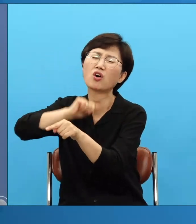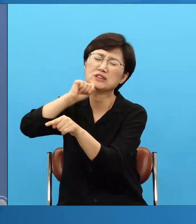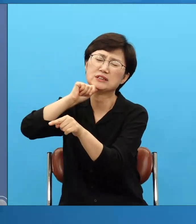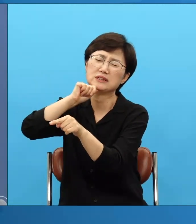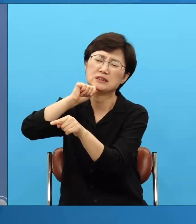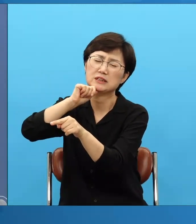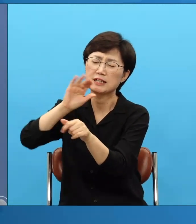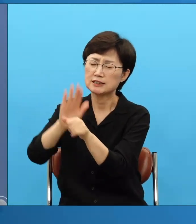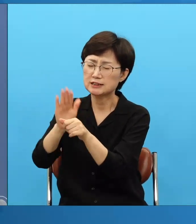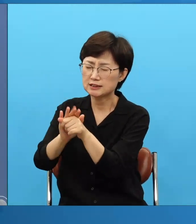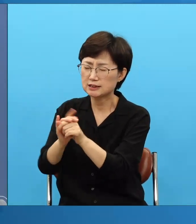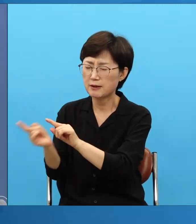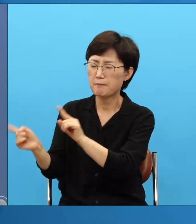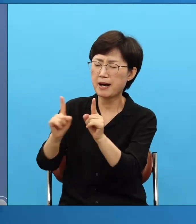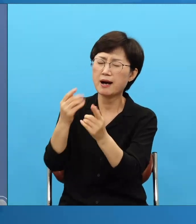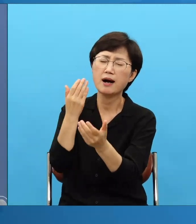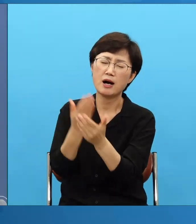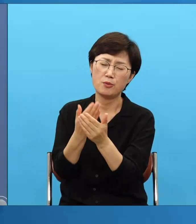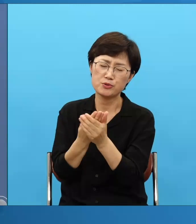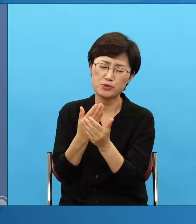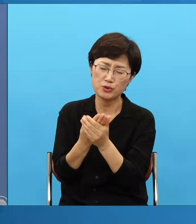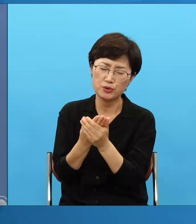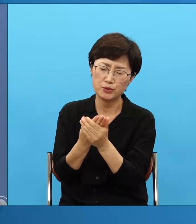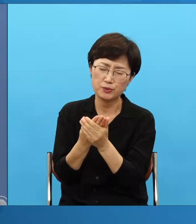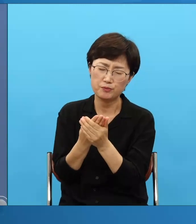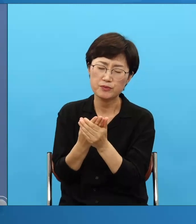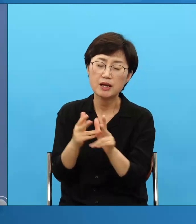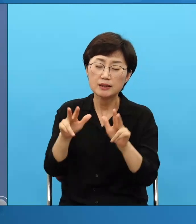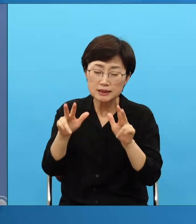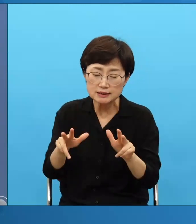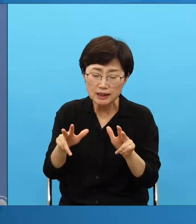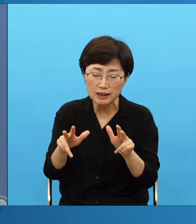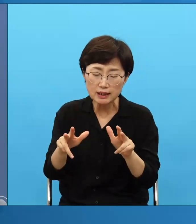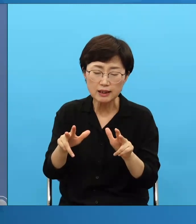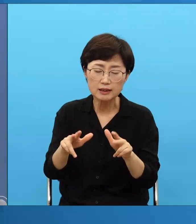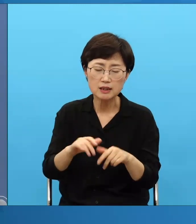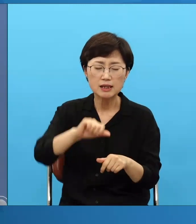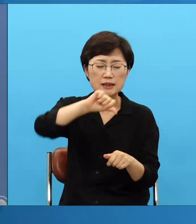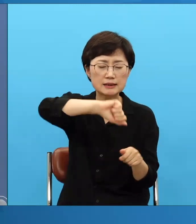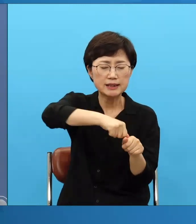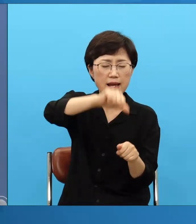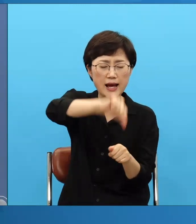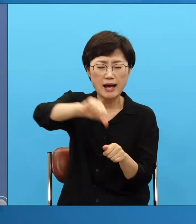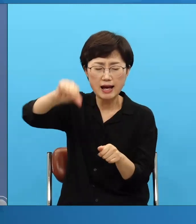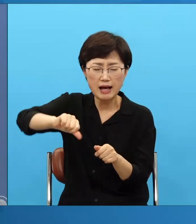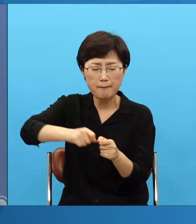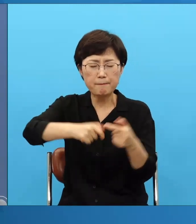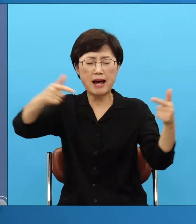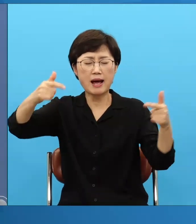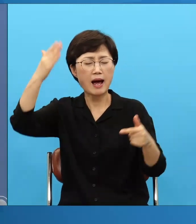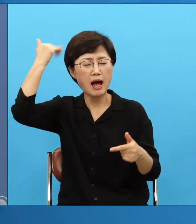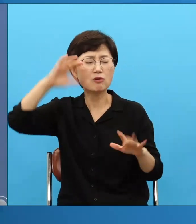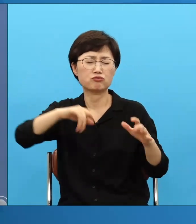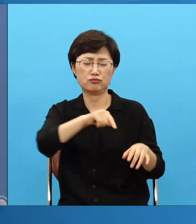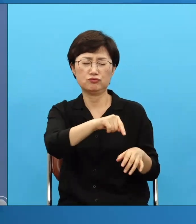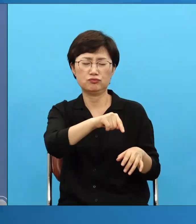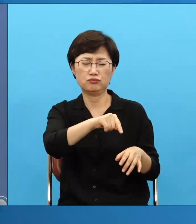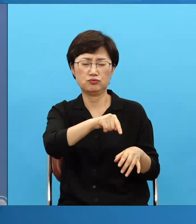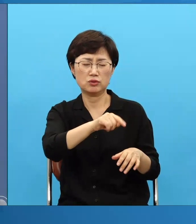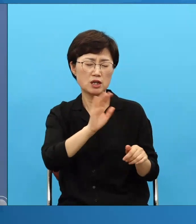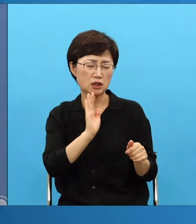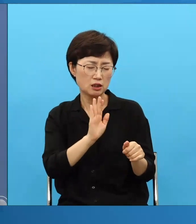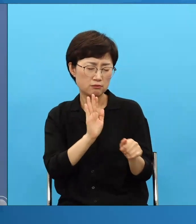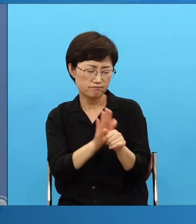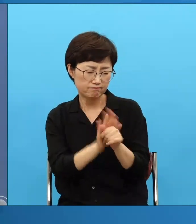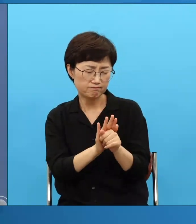really revive the churches of America that have 이제 become like spiritual 급속하게 문을 beggars. 닫는 재앙지대가 되는 한국 교회 살리게 해 And may we 주옵소서. be